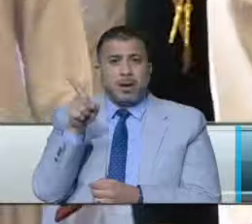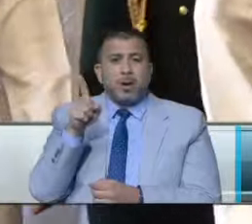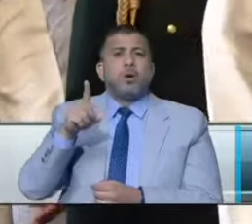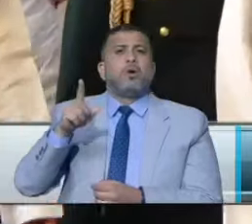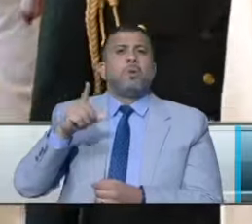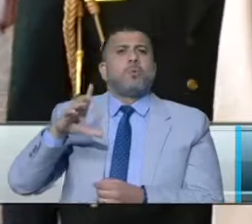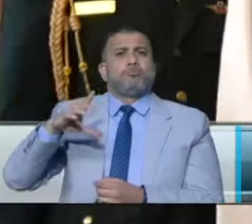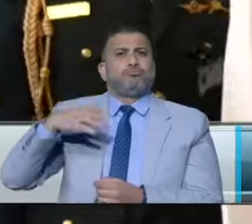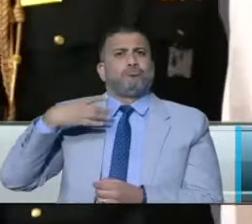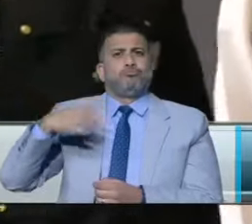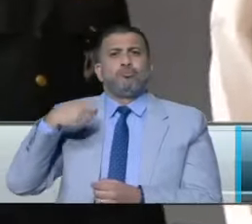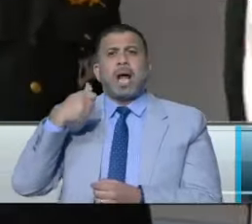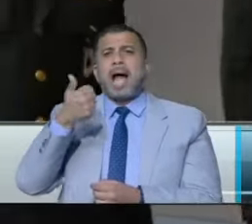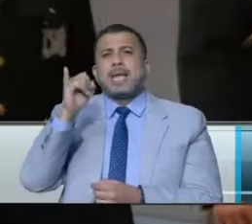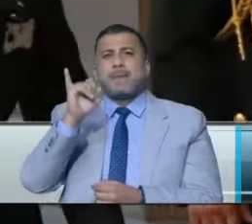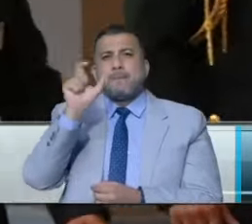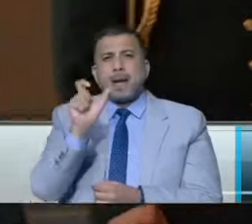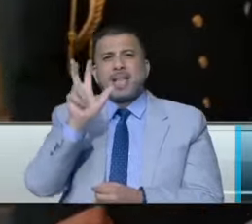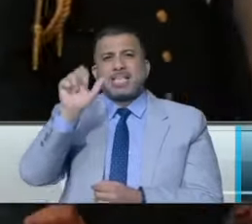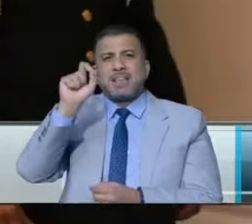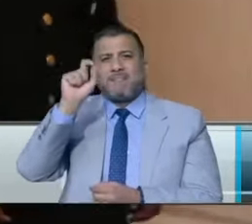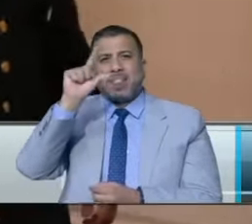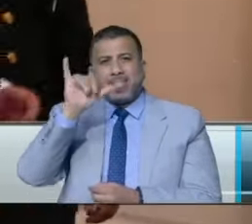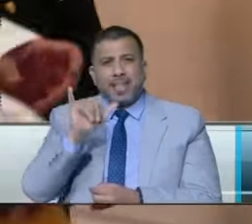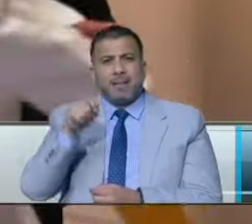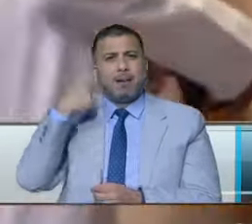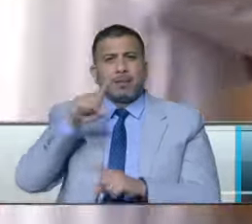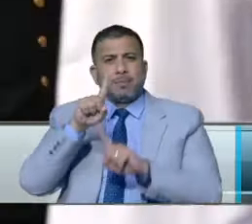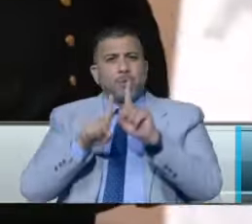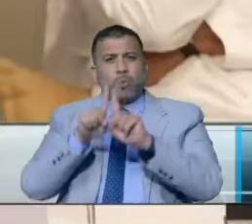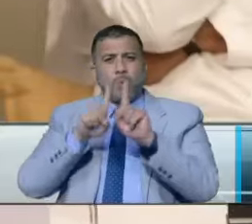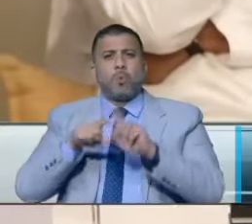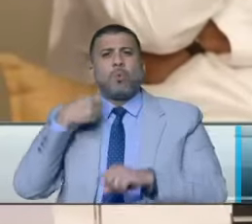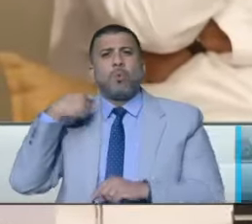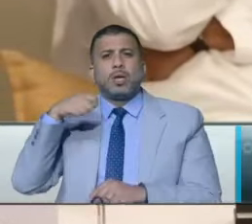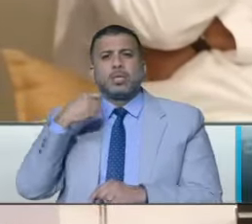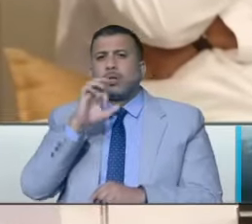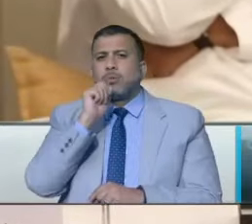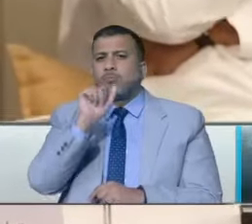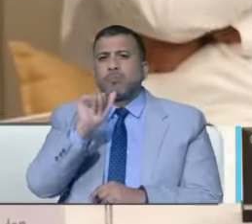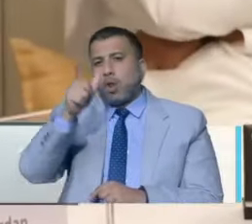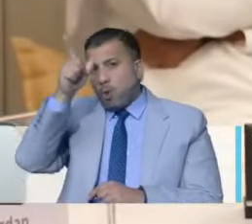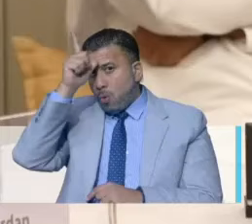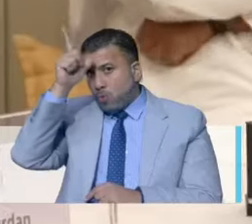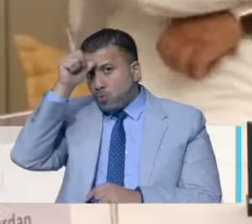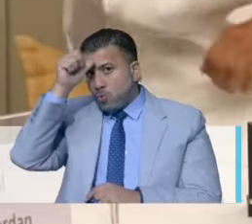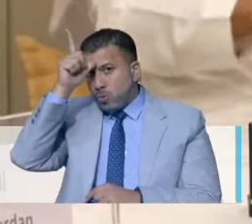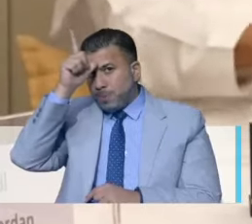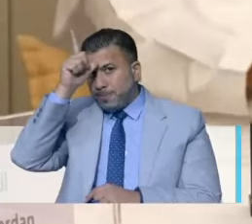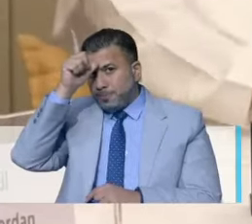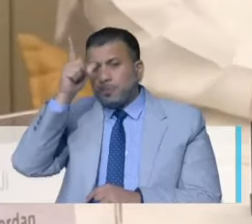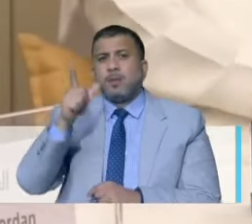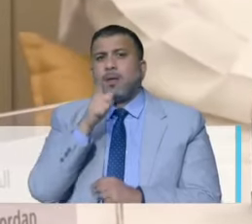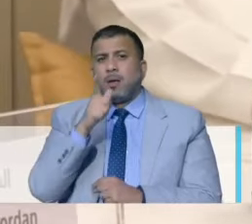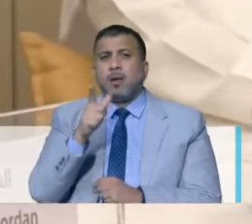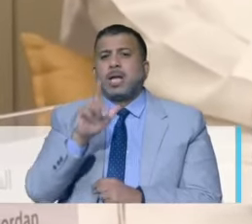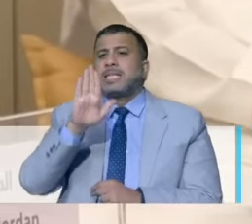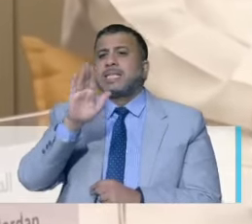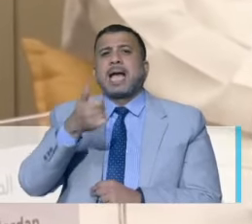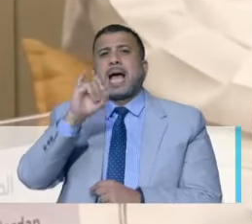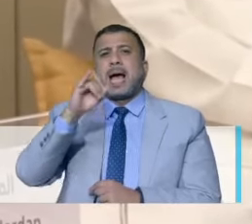القطري ومعالي ايمن الصفدي نائب رئيس الوزراء وزير الخارجيه وشؤون المغتربين في المملكه الاردنيه